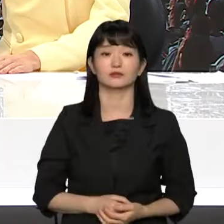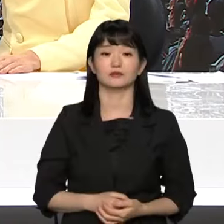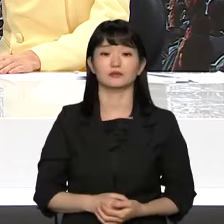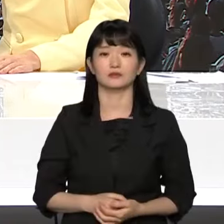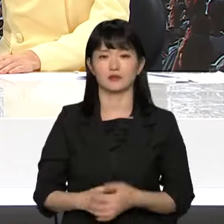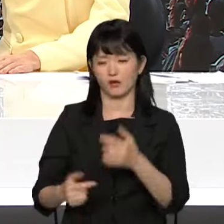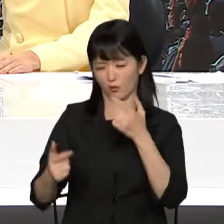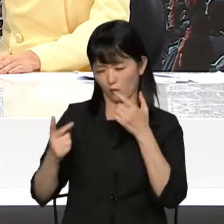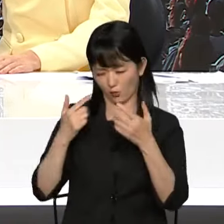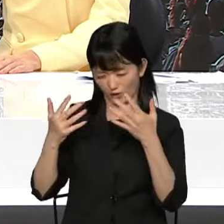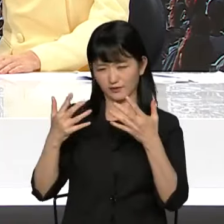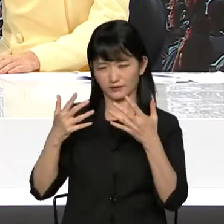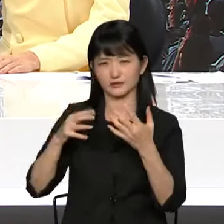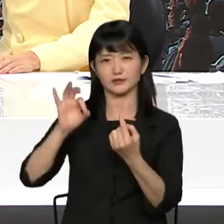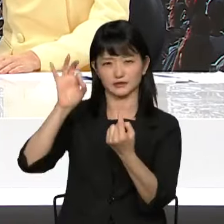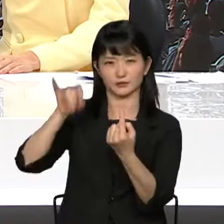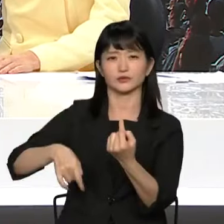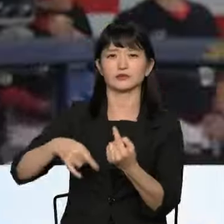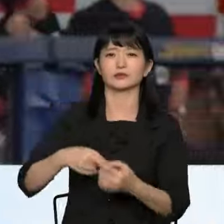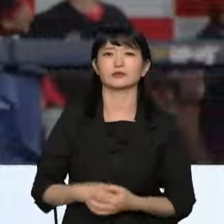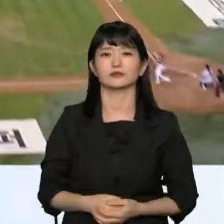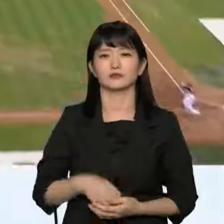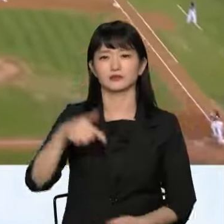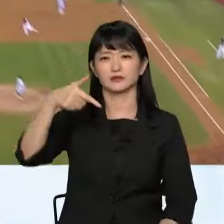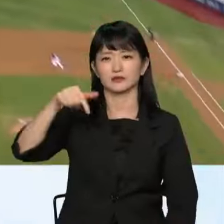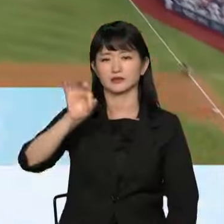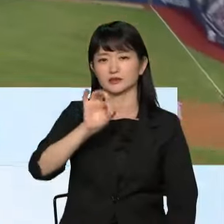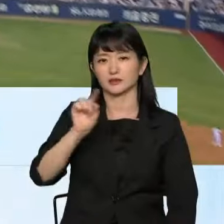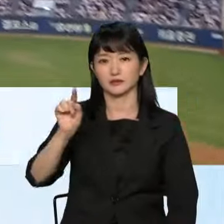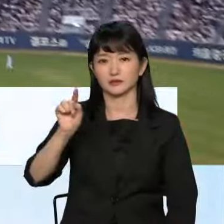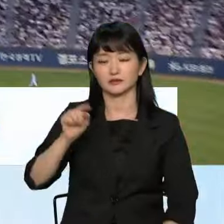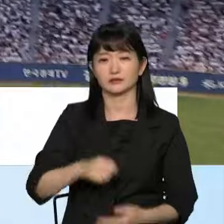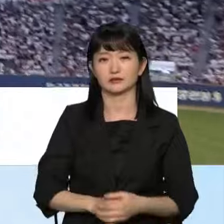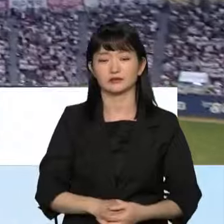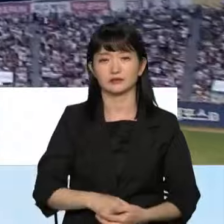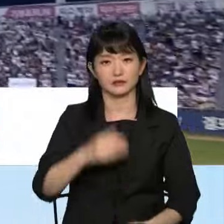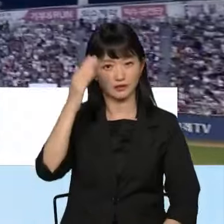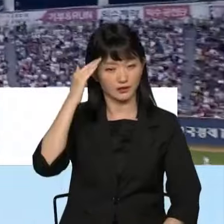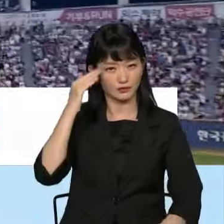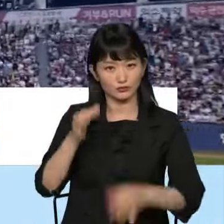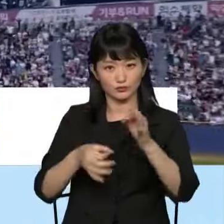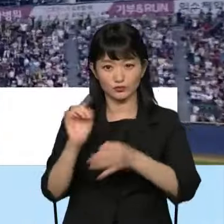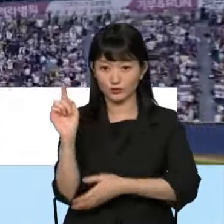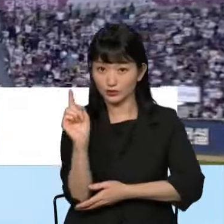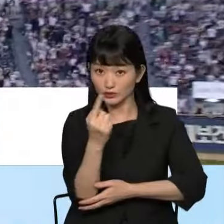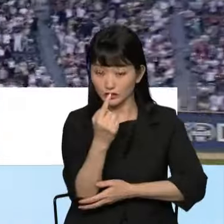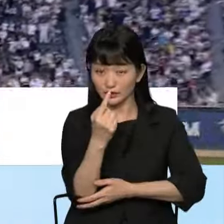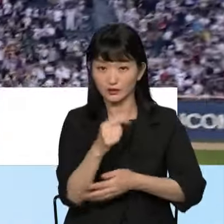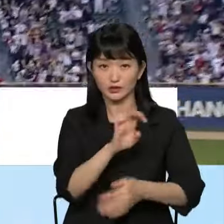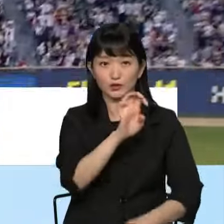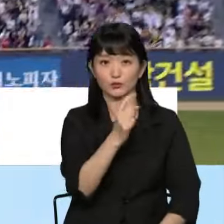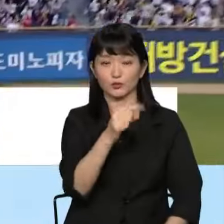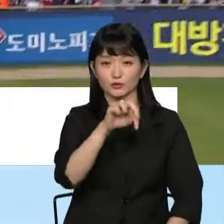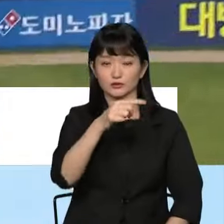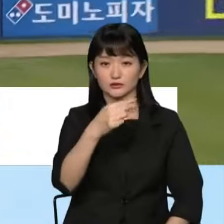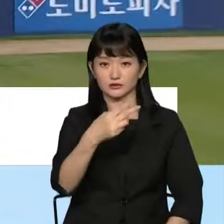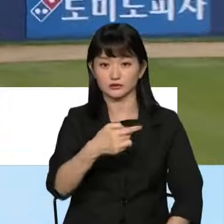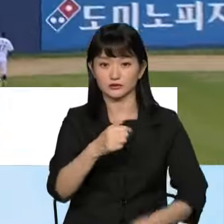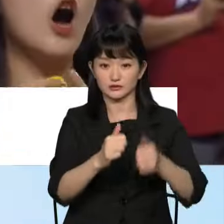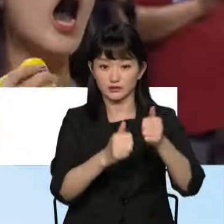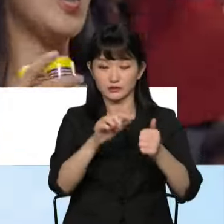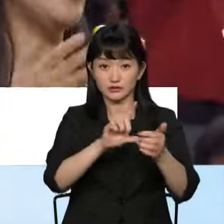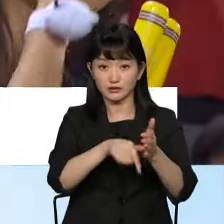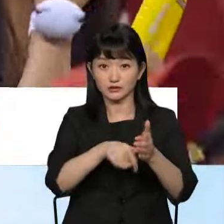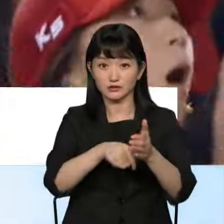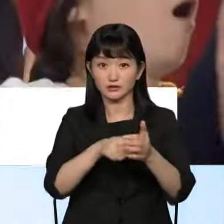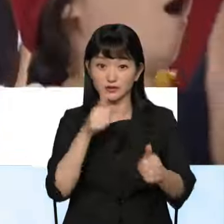거의 확실시 되고 있는 이 상황이었고요. 뭐 기아 같은 경우는 이 KBO 야구는 특히나 이 포스트 시즌의 그런 상황상 우승을